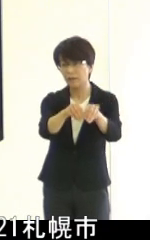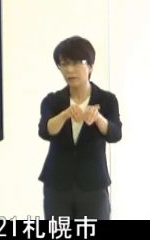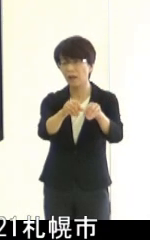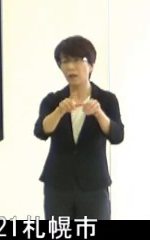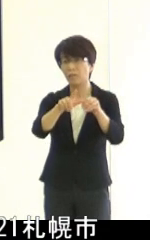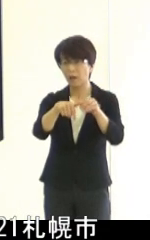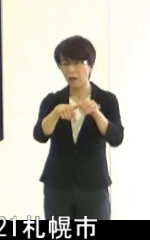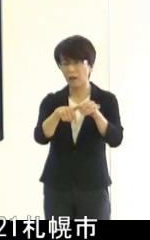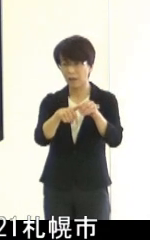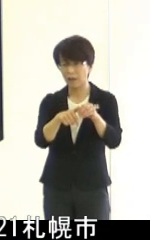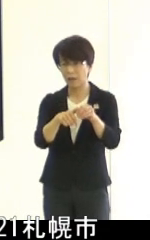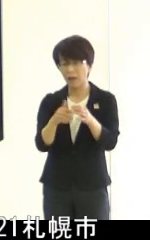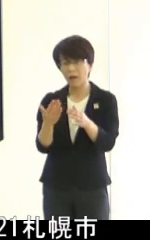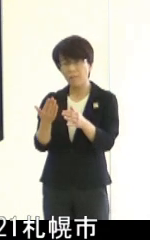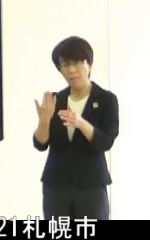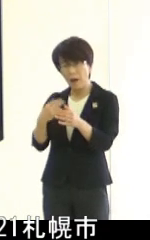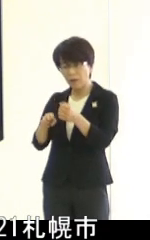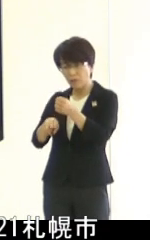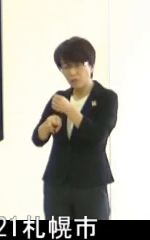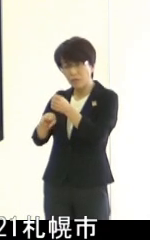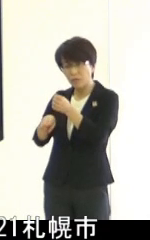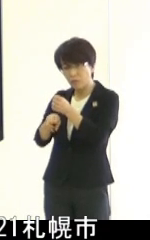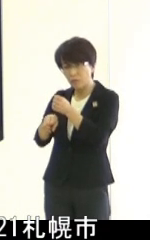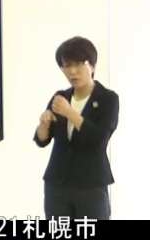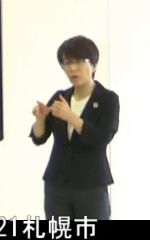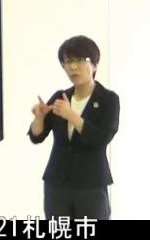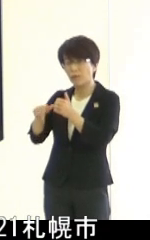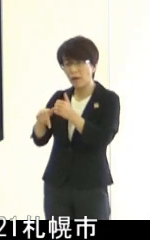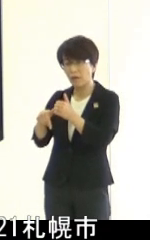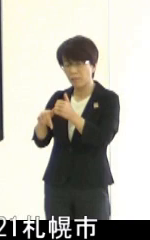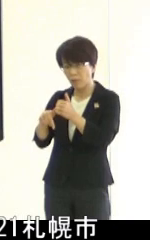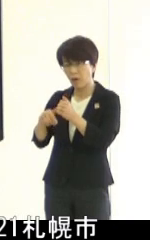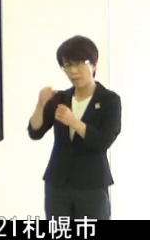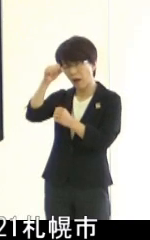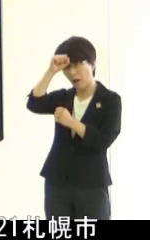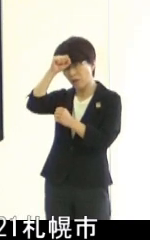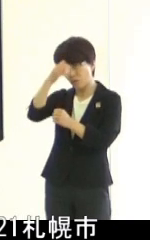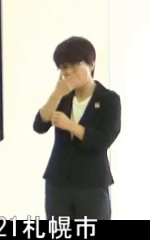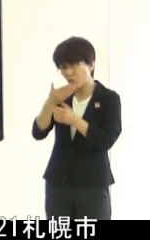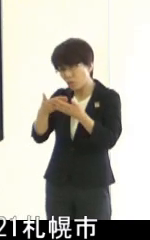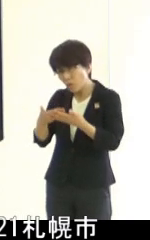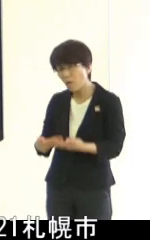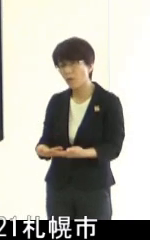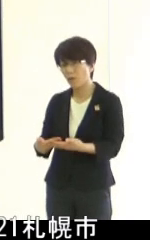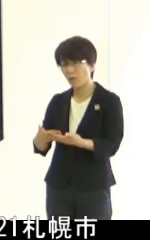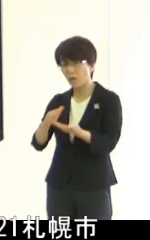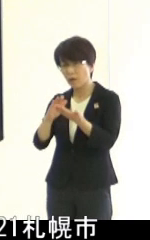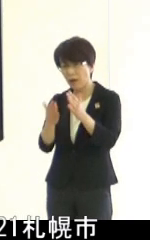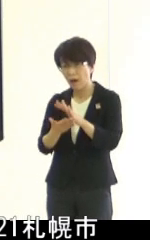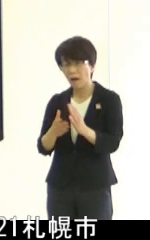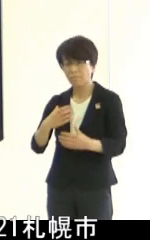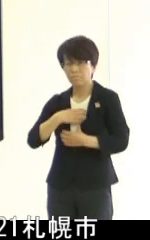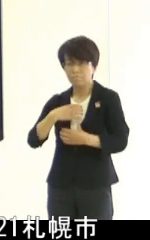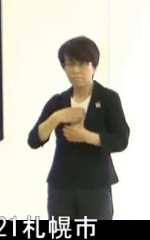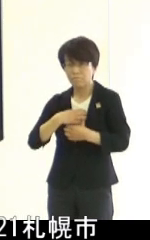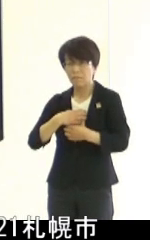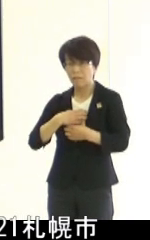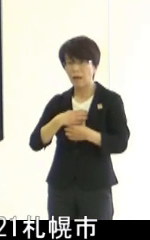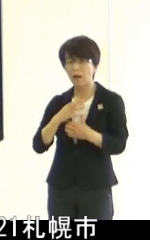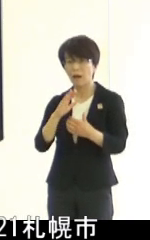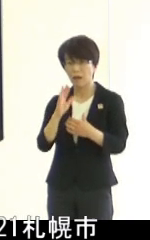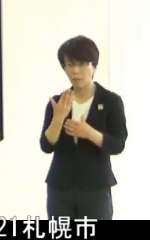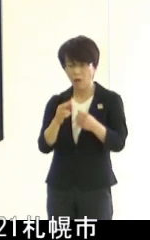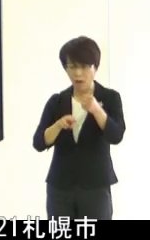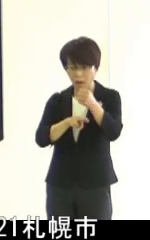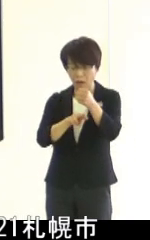如来株においてもですねまあ重症化をするリスクということがありましたがこの変異株については